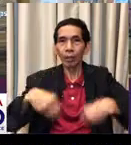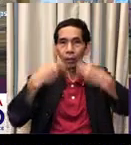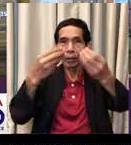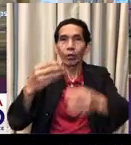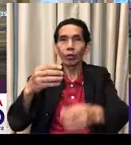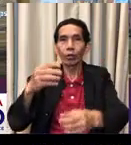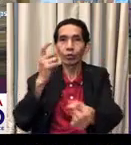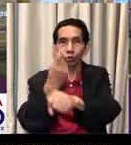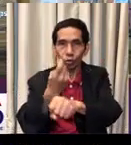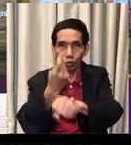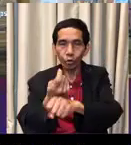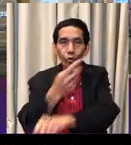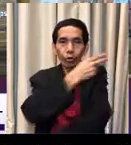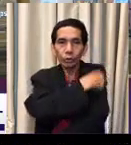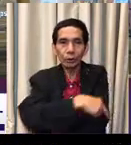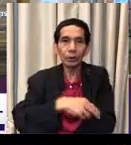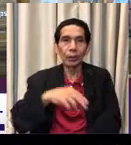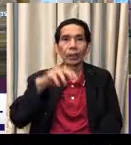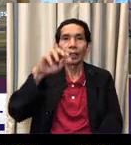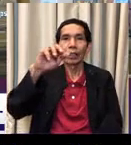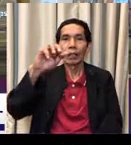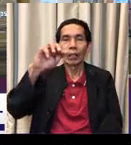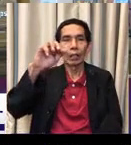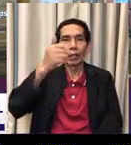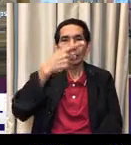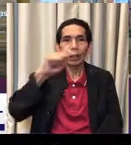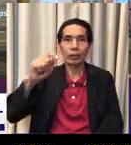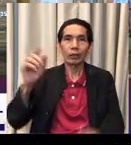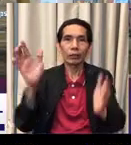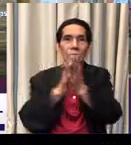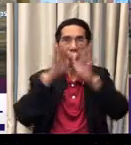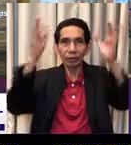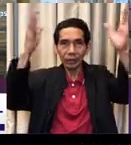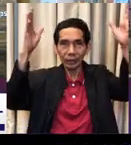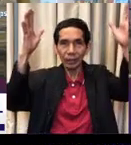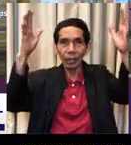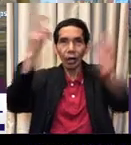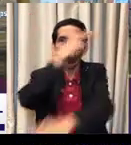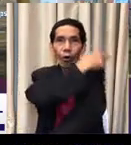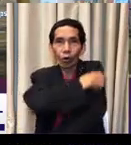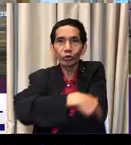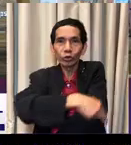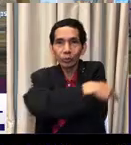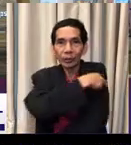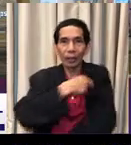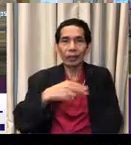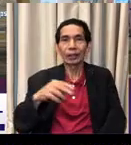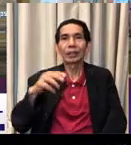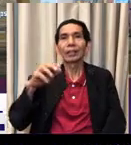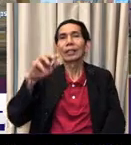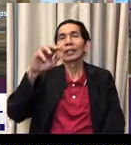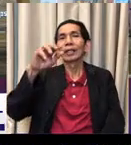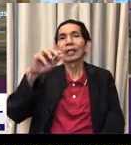ng Tondo at Gat Andres Bonifacio Memorial. Palakpakan naman sa mga taga Gat Andres.